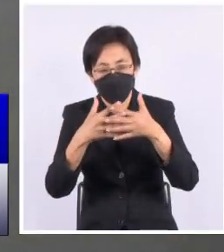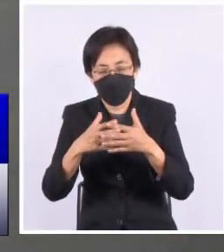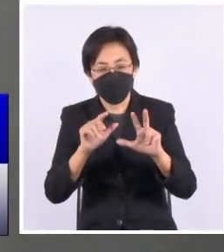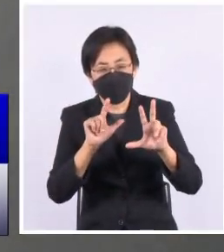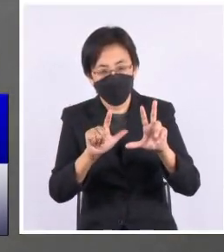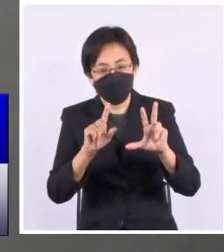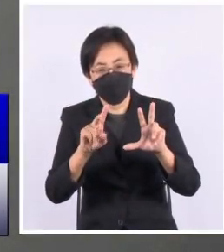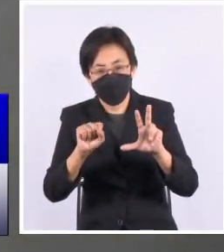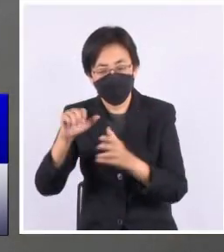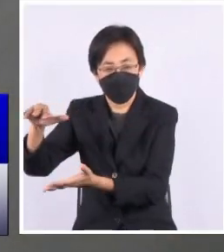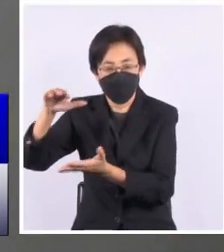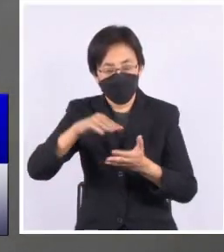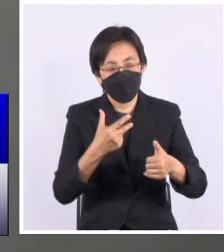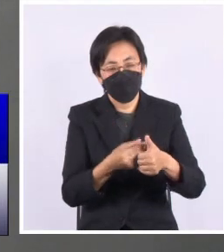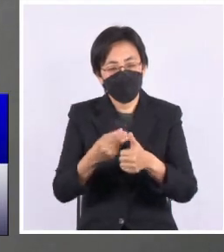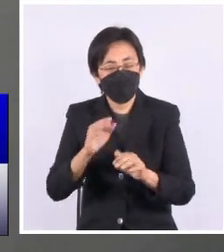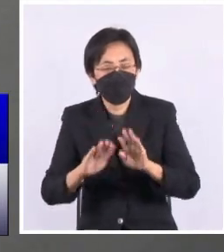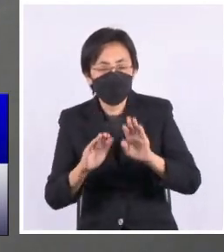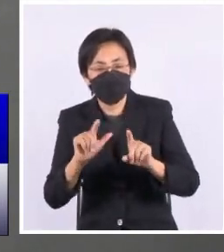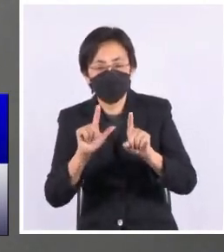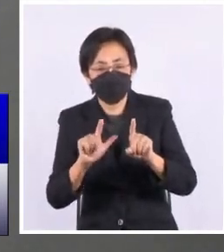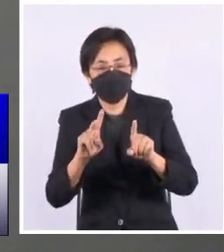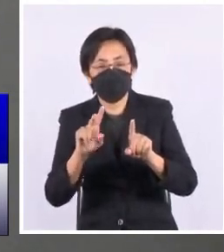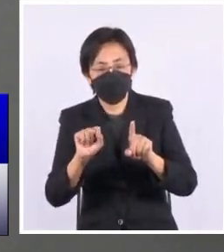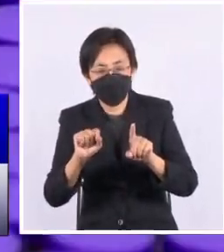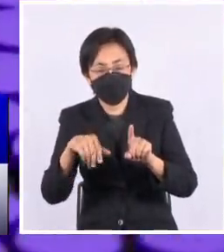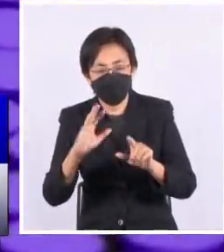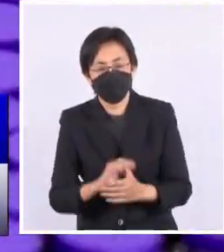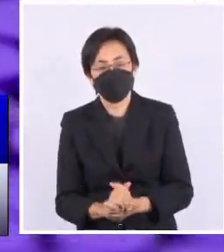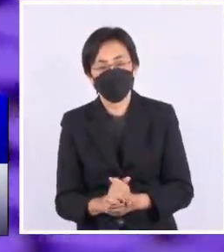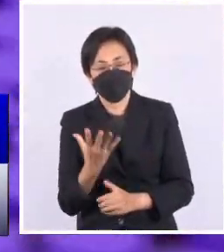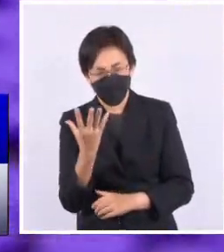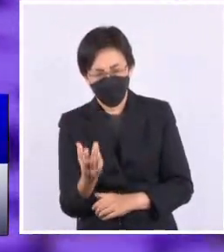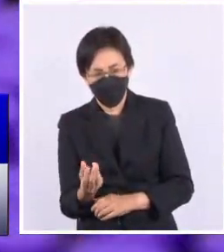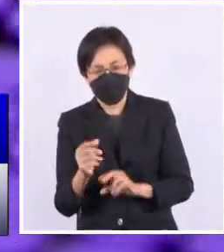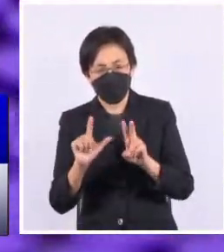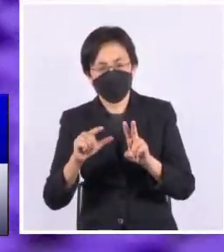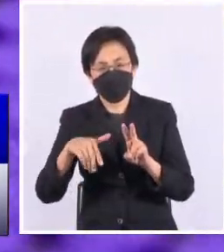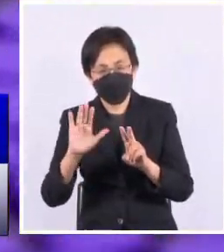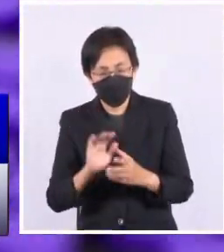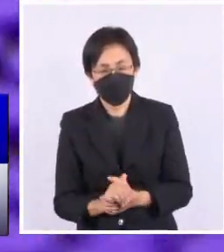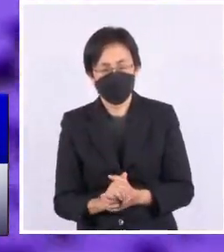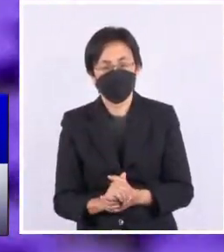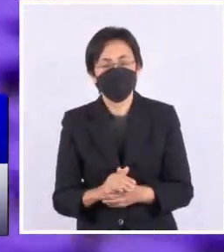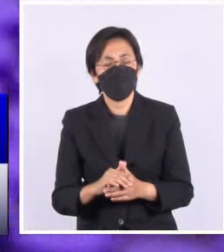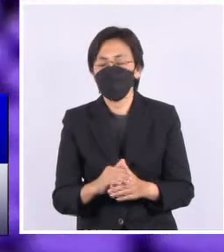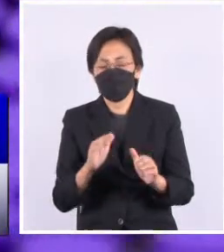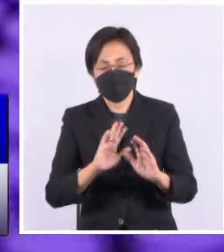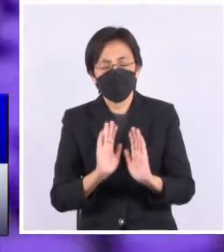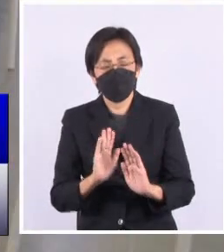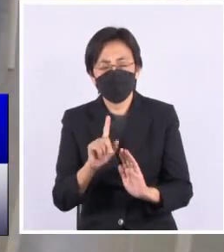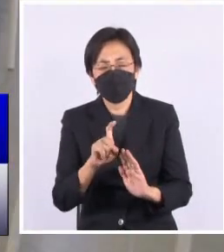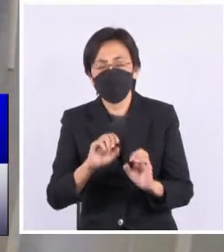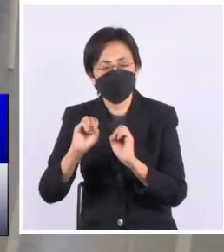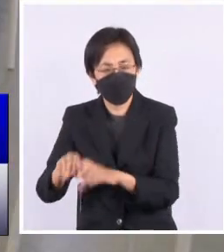สองสามโดยครับแต่ว่าฉีดไปประมาณ 1ล้าน 2แสนโลเท่านั้นเหลืออีกมากกว่าส่งร้านโดนนะครับที่ต้องทิ้งในที่สุดจนถึง